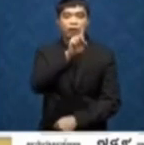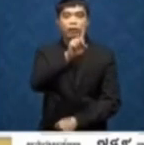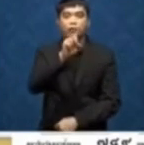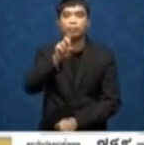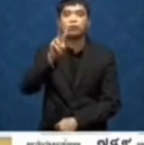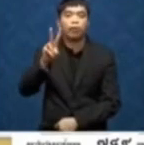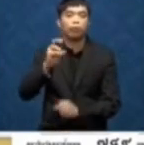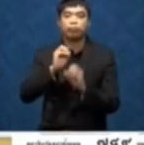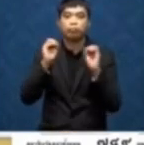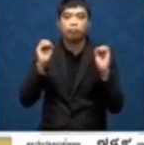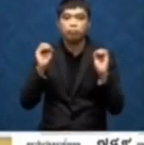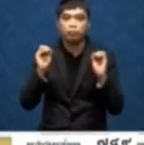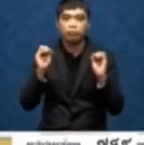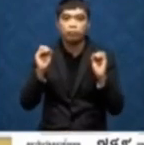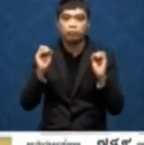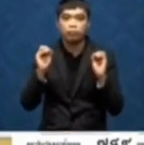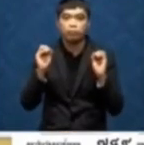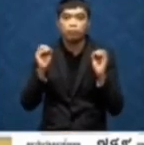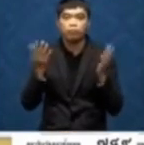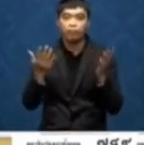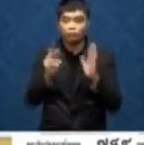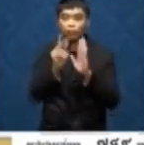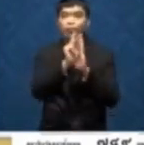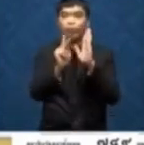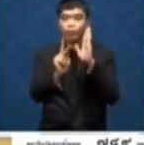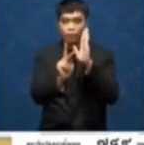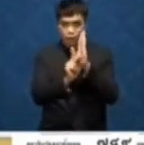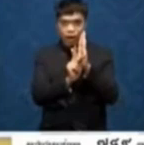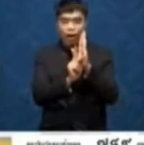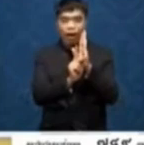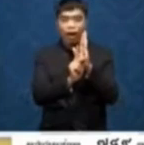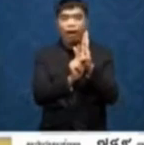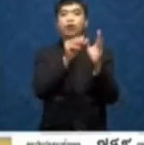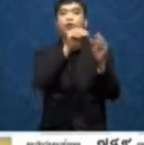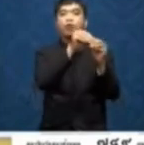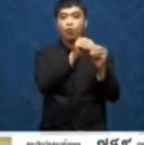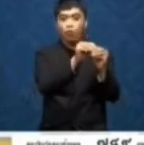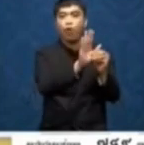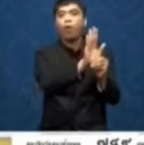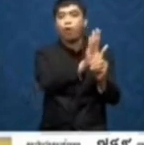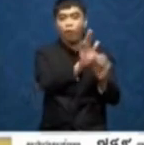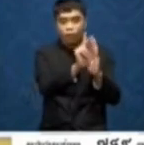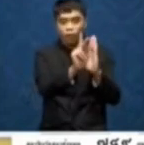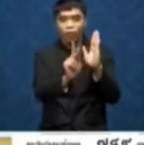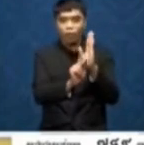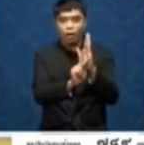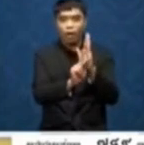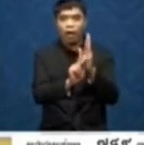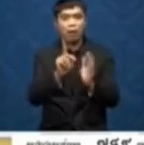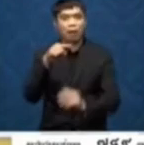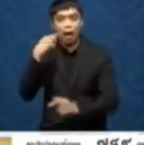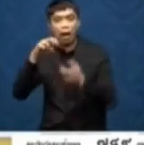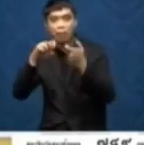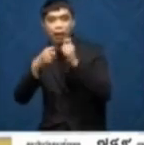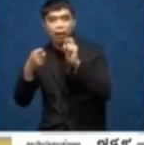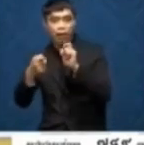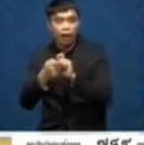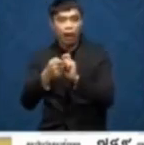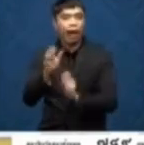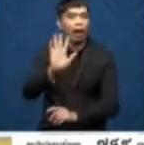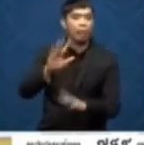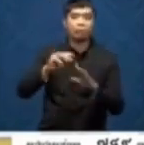ฮะกฎหมายก็อยู่ในส่วนของกฎหมายไม่มีนิติสงครามครับมีแต่นิ